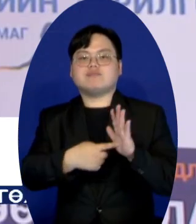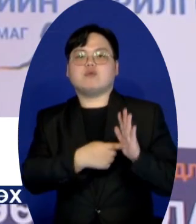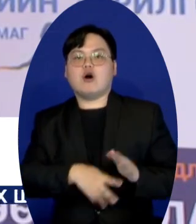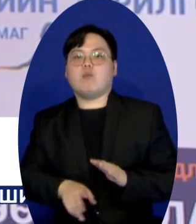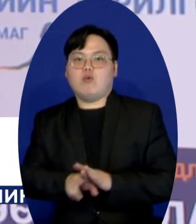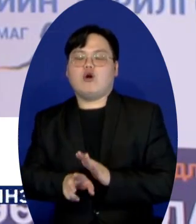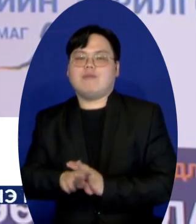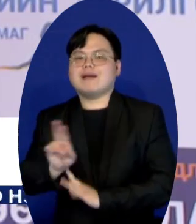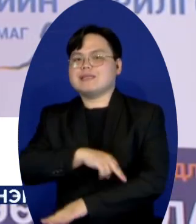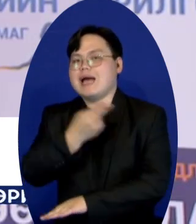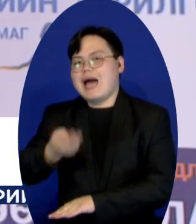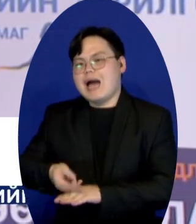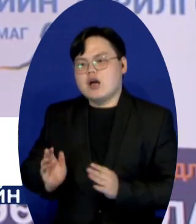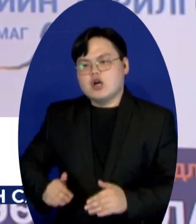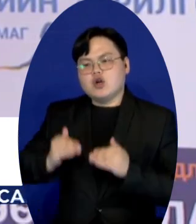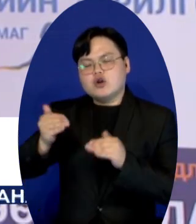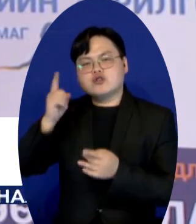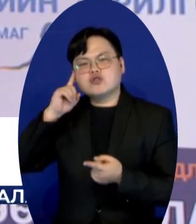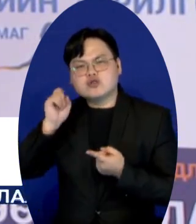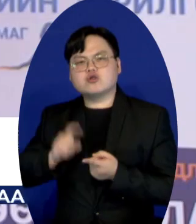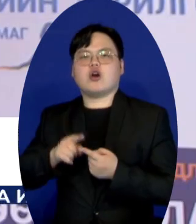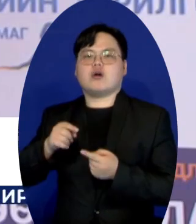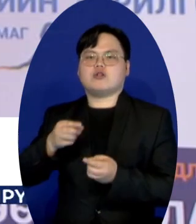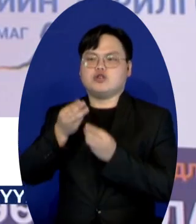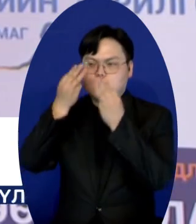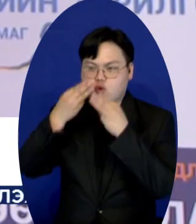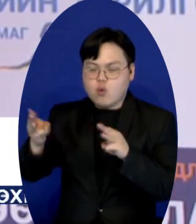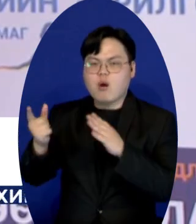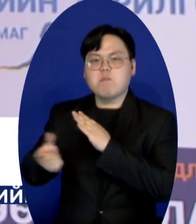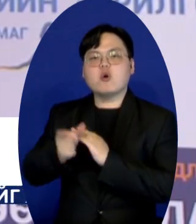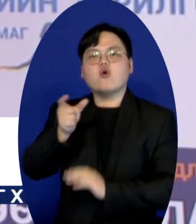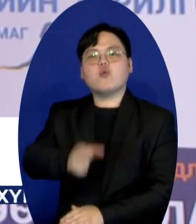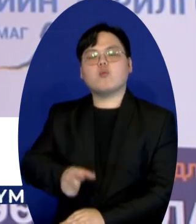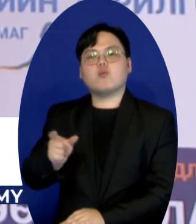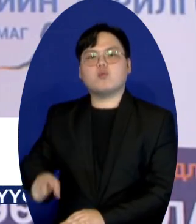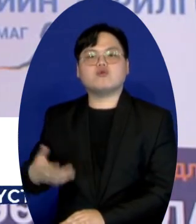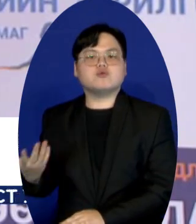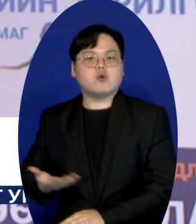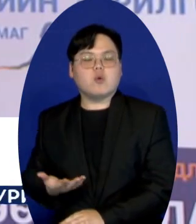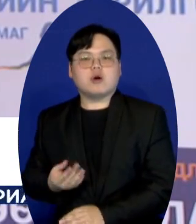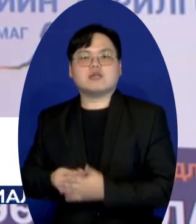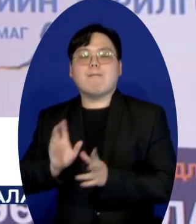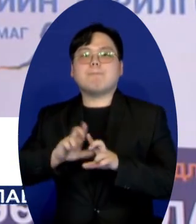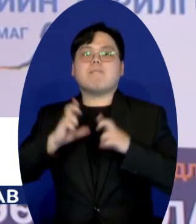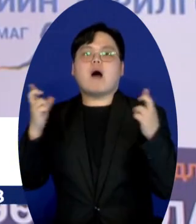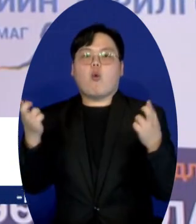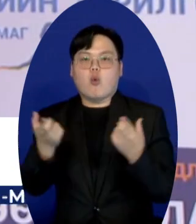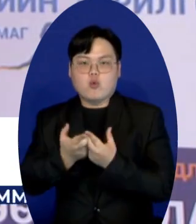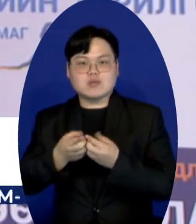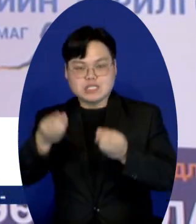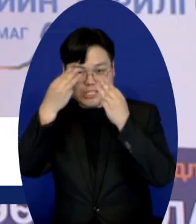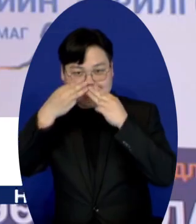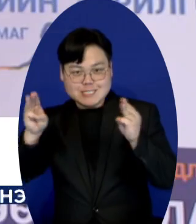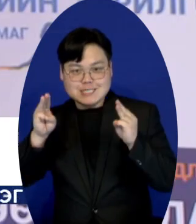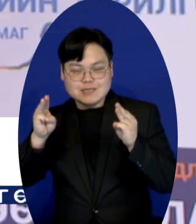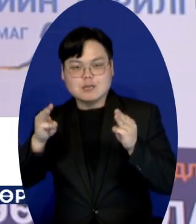нарын одоо Дархан Уулын аймгийг хөгжүүлэх чиглэлээр хийсэн судалгааны үр дүнгээр бол эрдэм шинжилгээний баг хурлыг мөн одоо зохион байгуулж